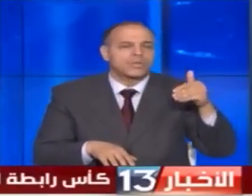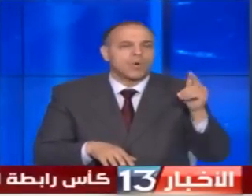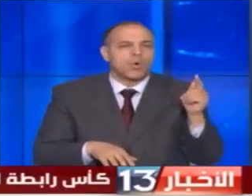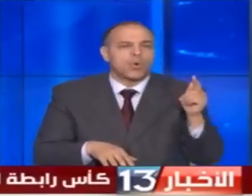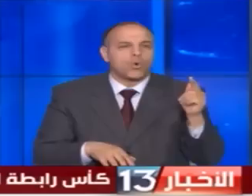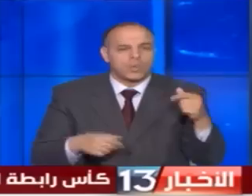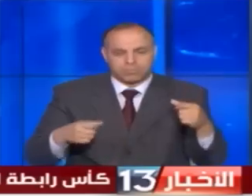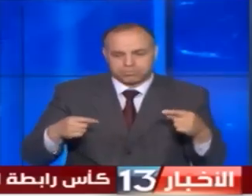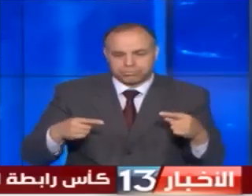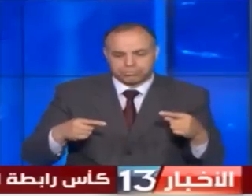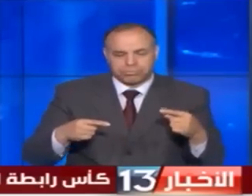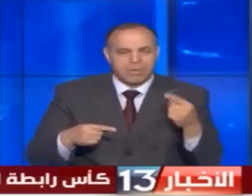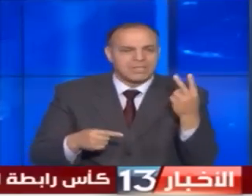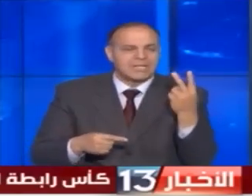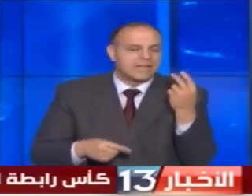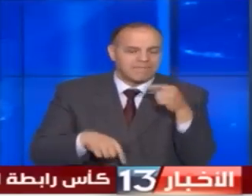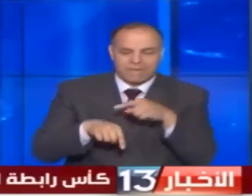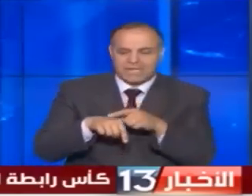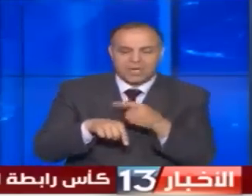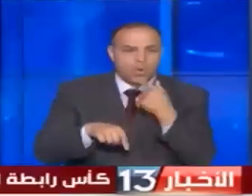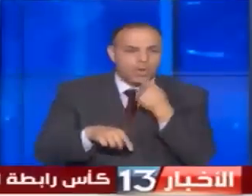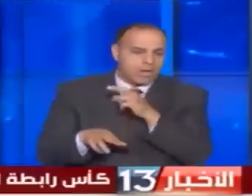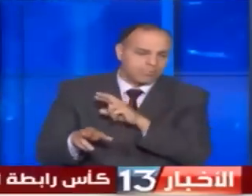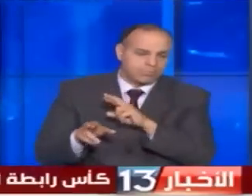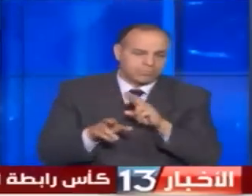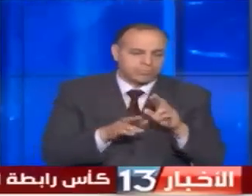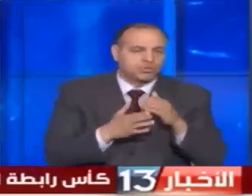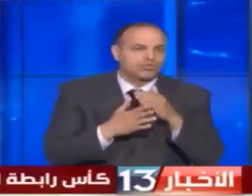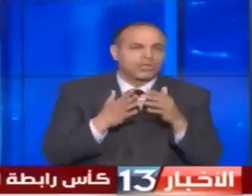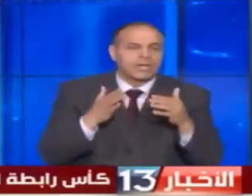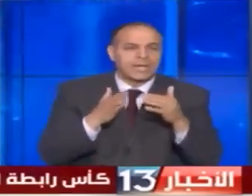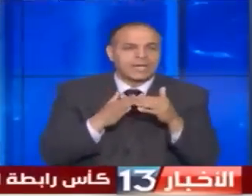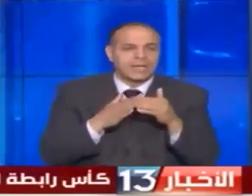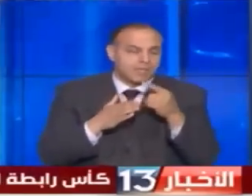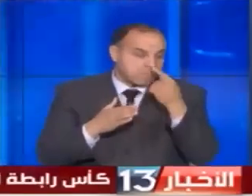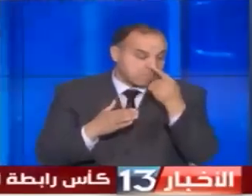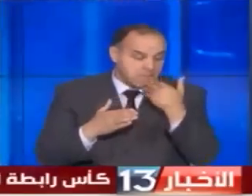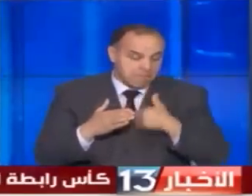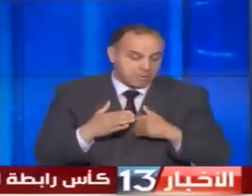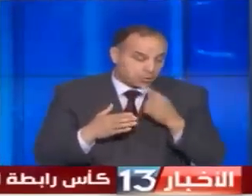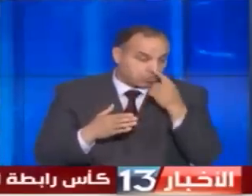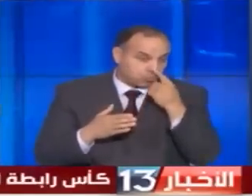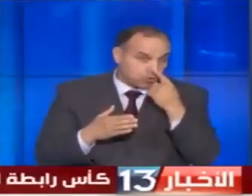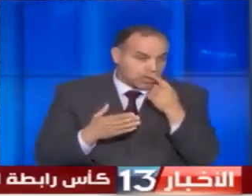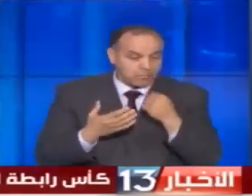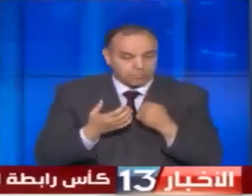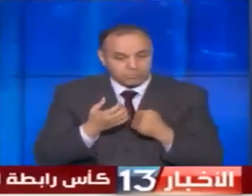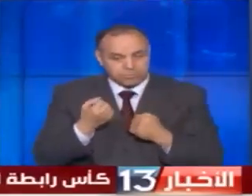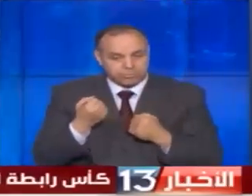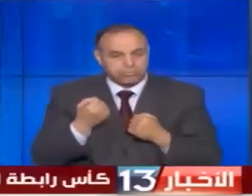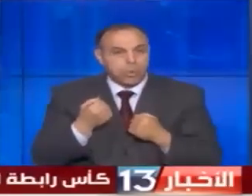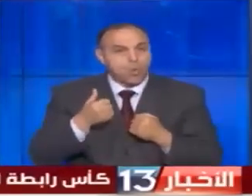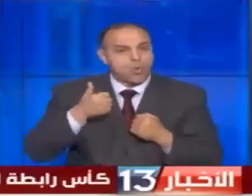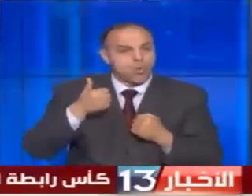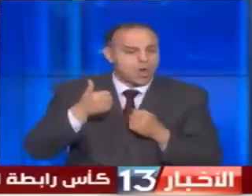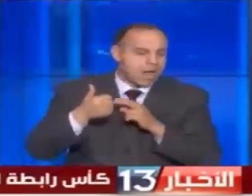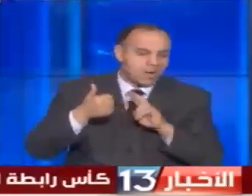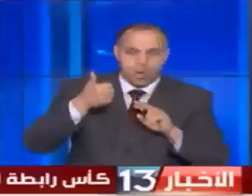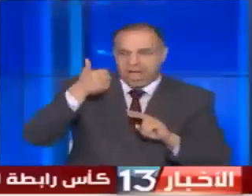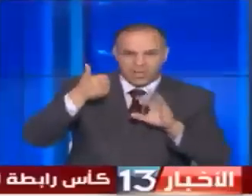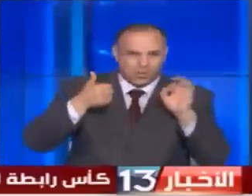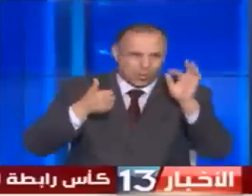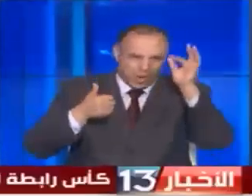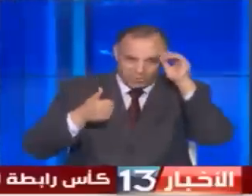انطلاقا من الثانيه ظهرا ضمن اياب نصف النهائي ويامل الفريق في تدعيم اسبقيه الذهاب بهدف